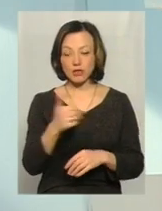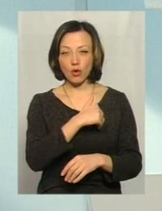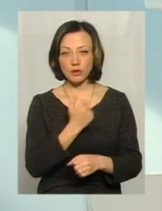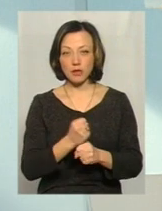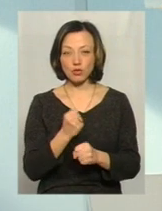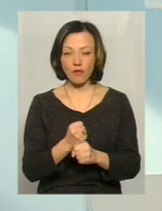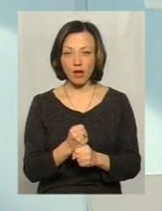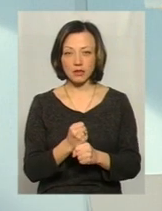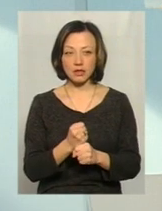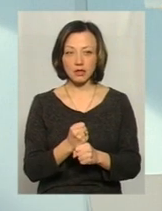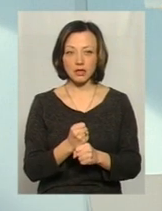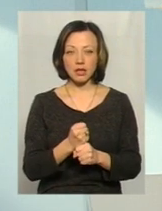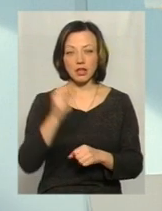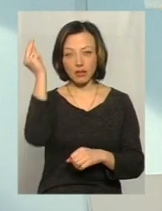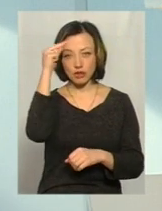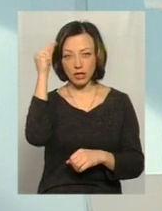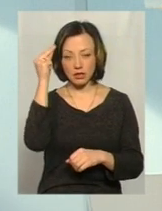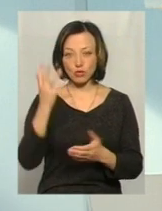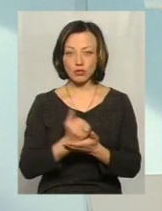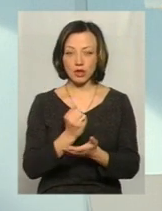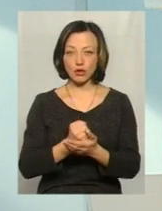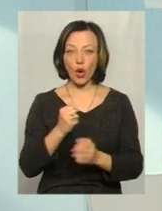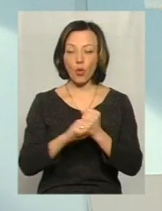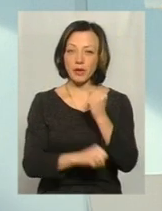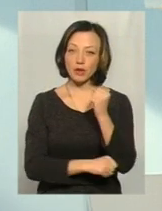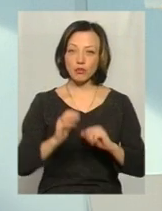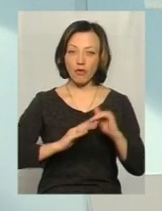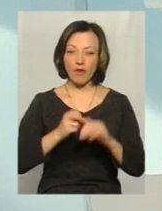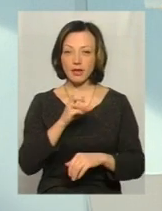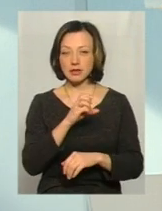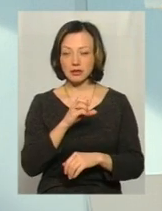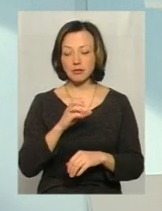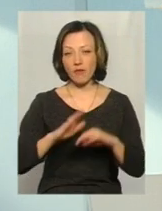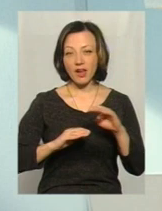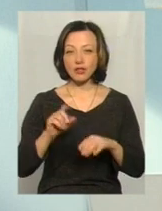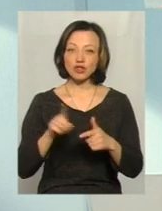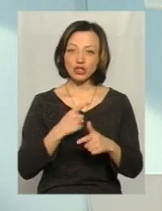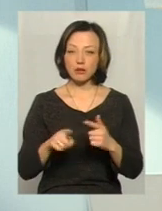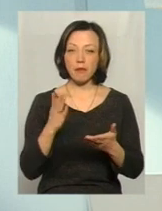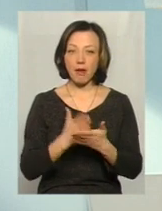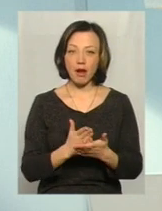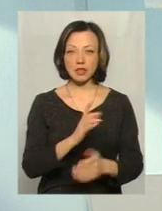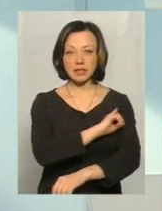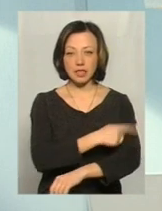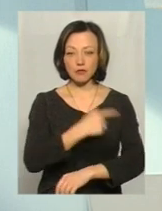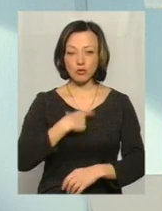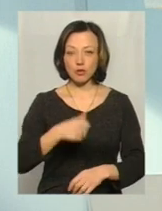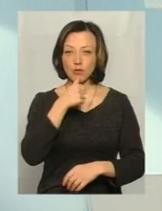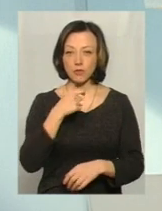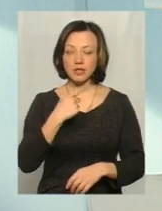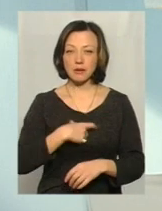захочеш працювати, йти навчатись десь, здобувати робітничу професію, чи ти маєш сили в собі і спробувати